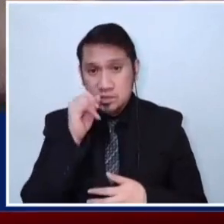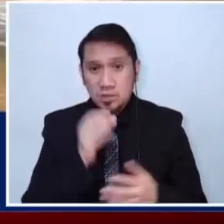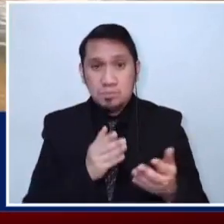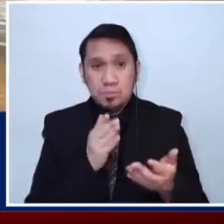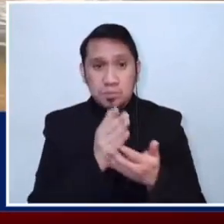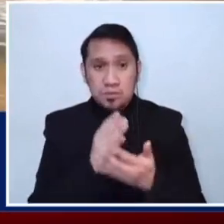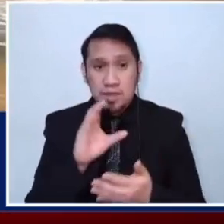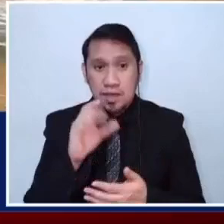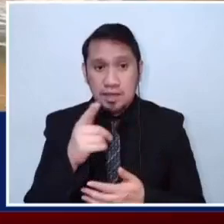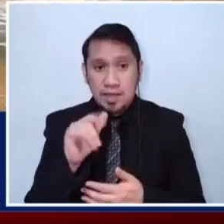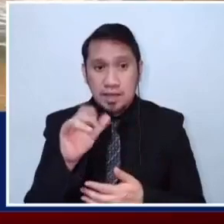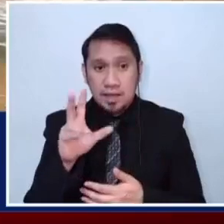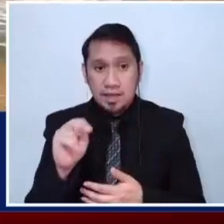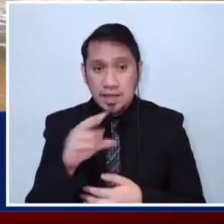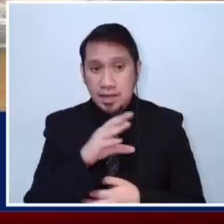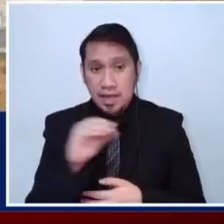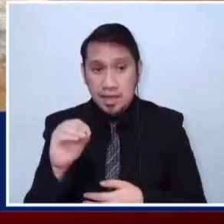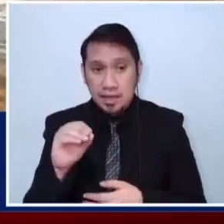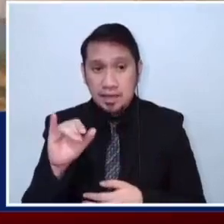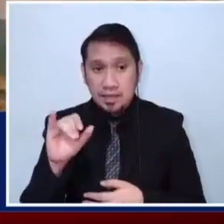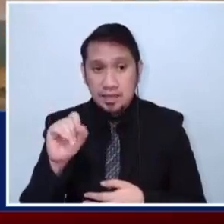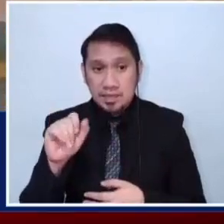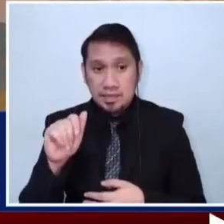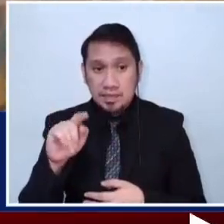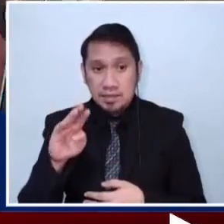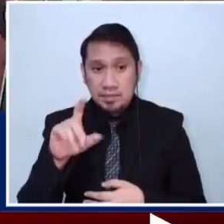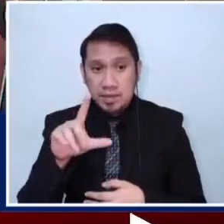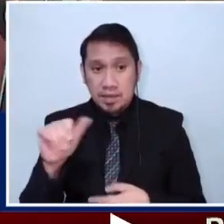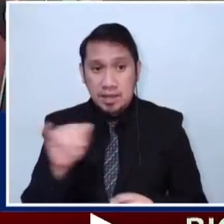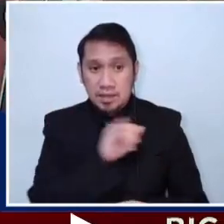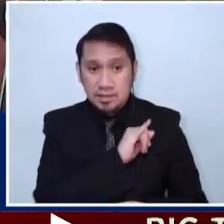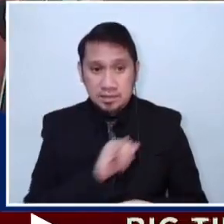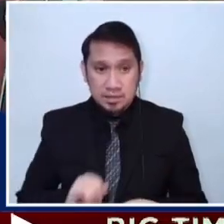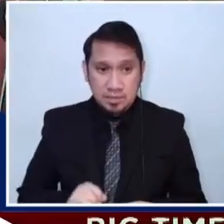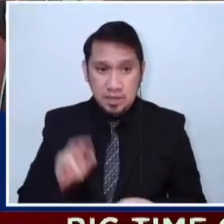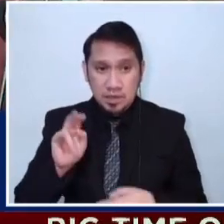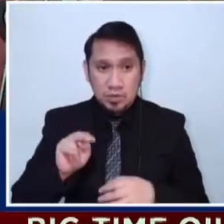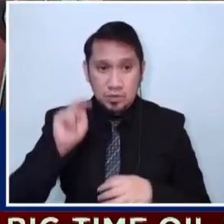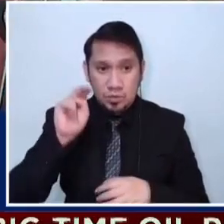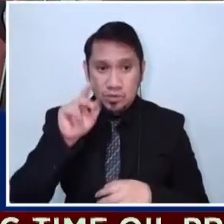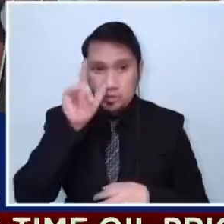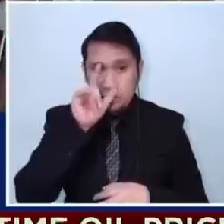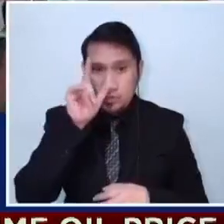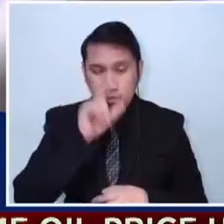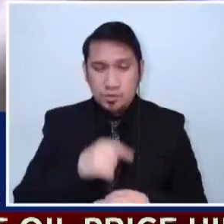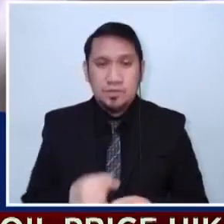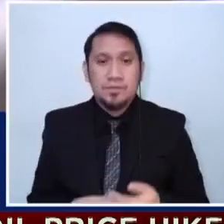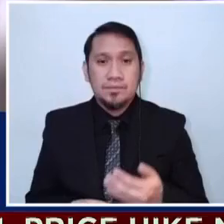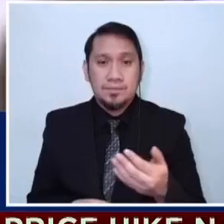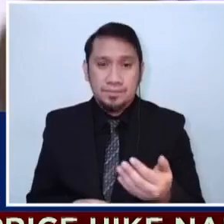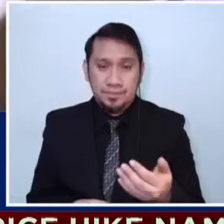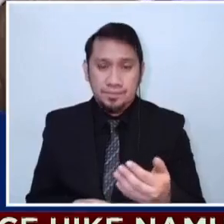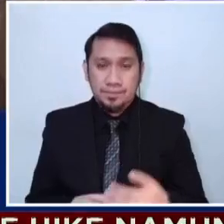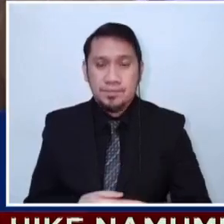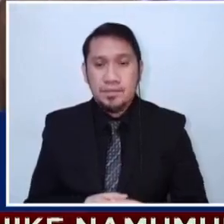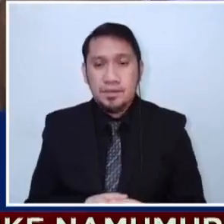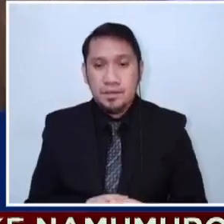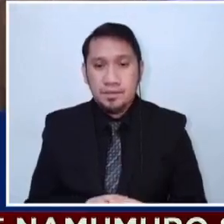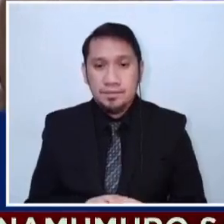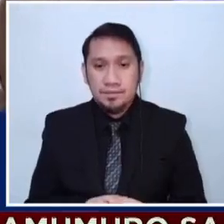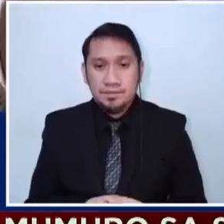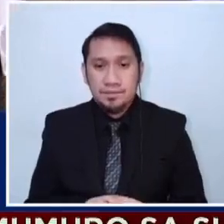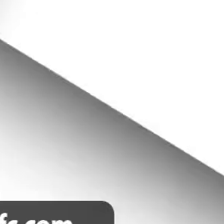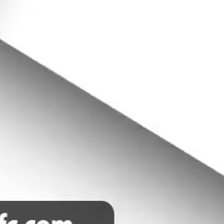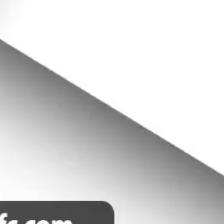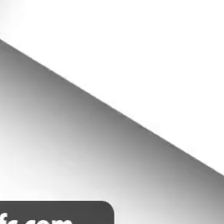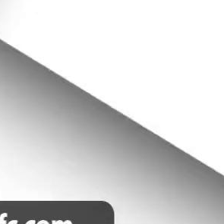Isabela sa parting norte ng Pilipinas. George Carino, ABS-CBN News, Cagayan Valley.